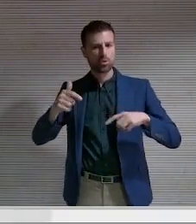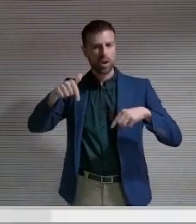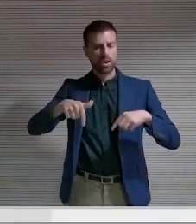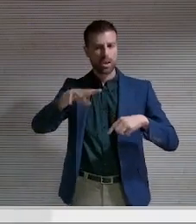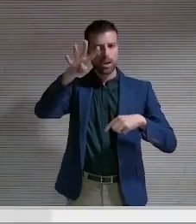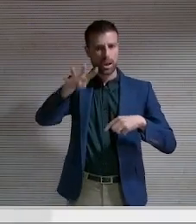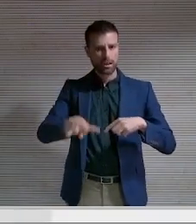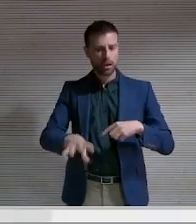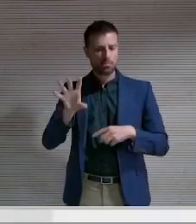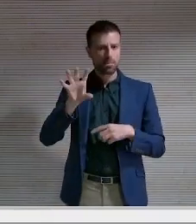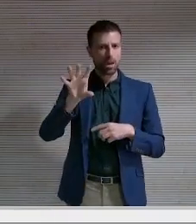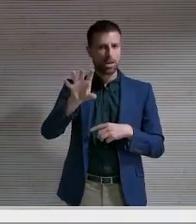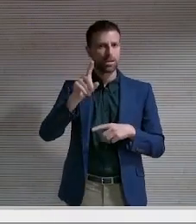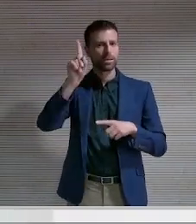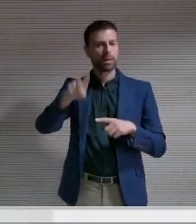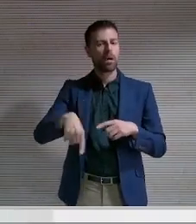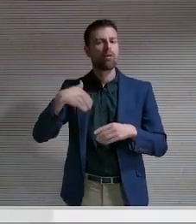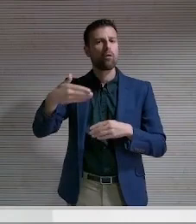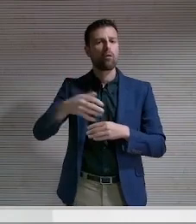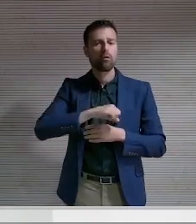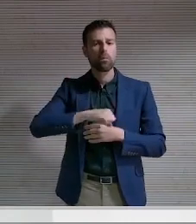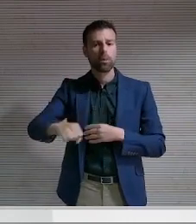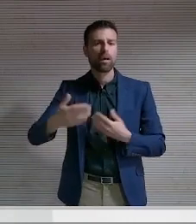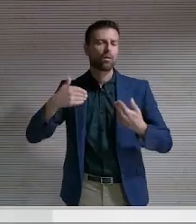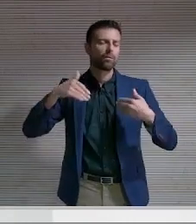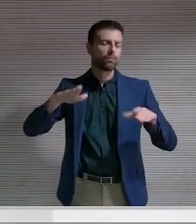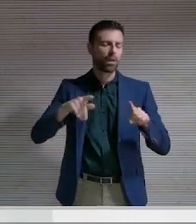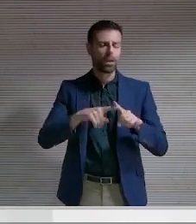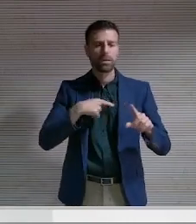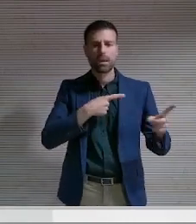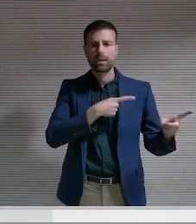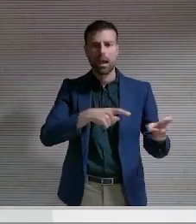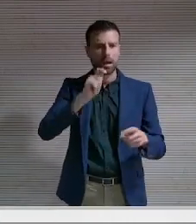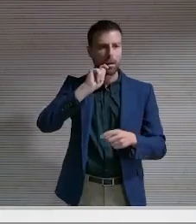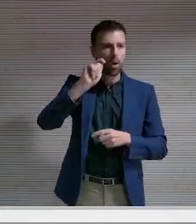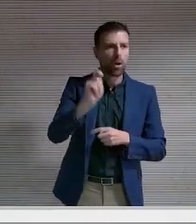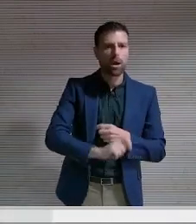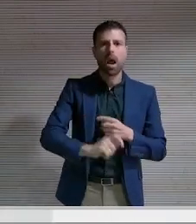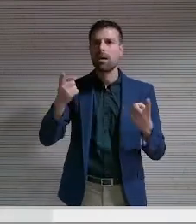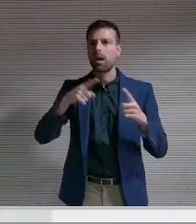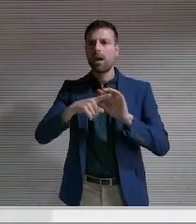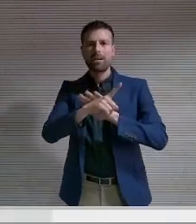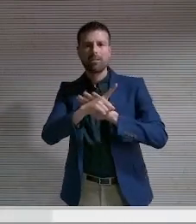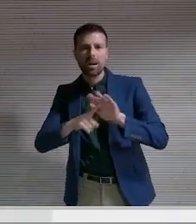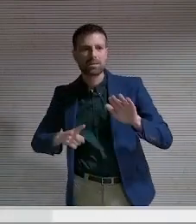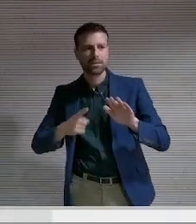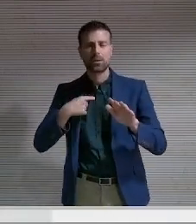seves potencialitats. Malgrat la guerra d'Ucraïna, malgrat la inflació, malgrat la crisi